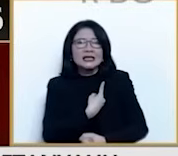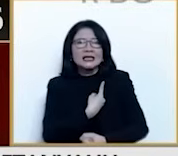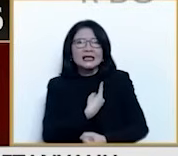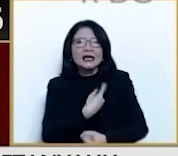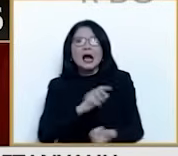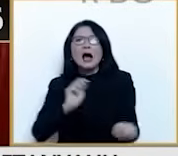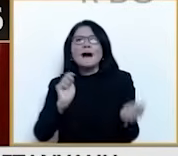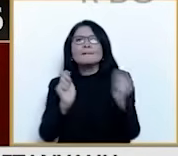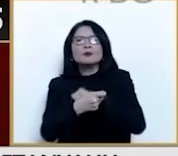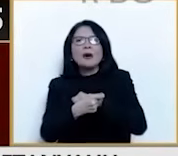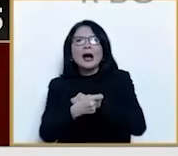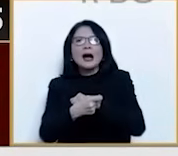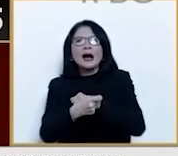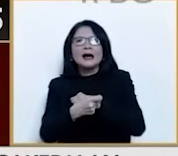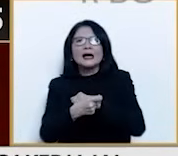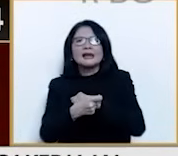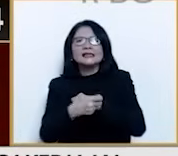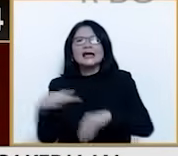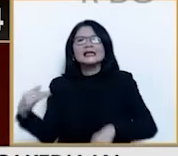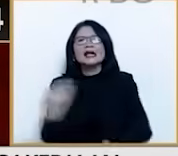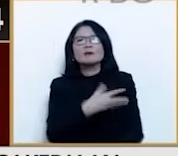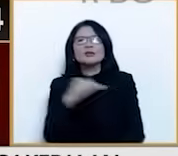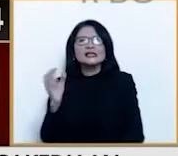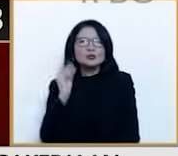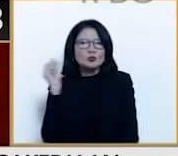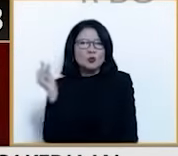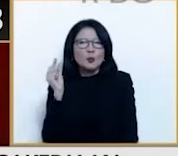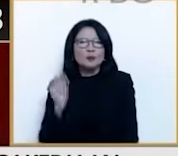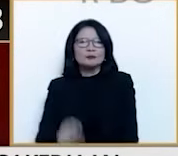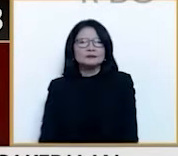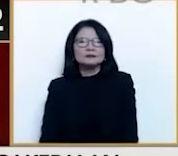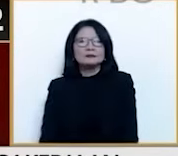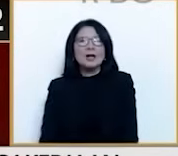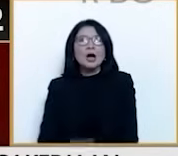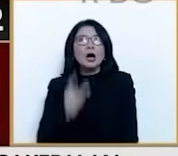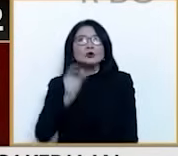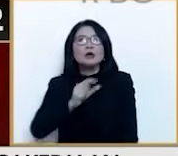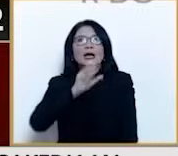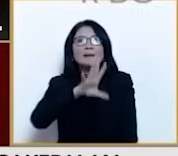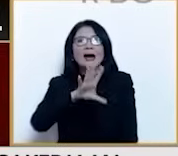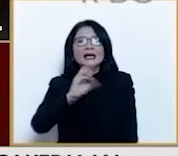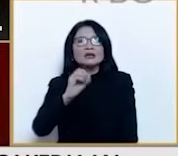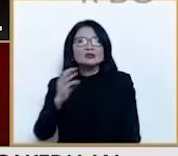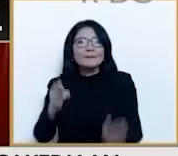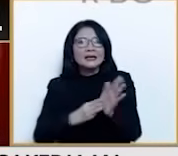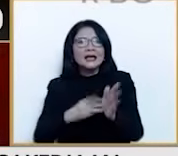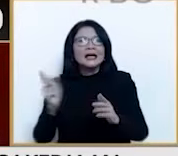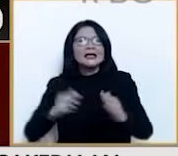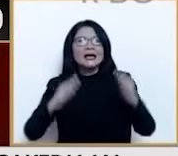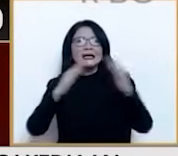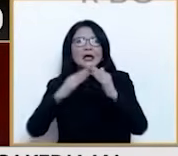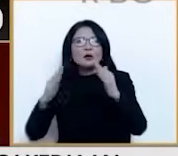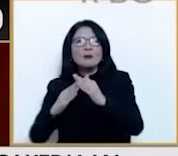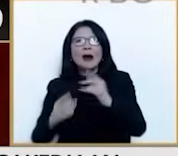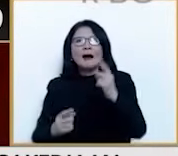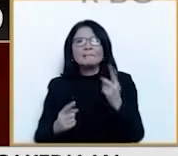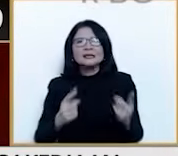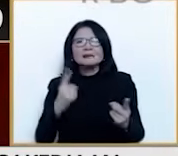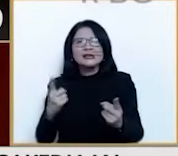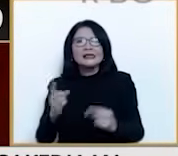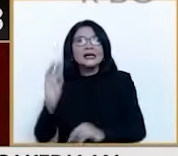kendaraan pribadi menjadi mengendarai transportasi umum. Untuk 500 meter dari rumah masing-masing yang tinggal